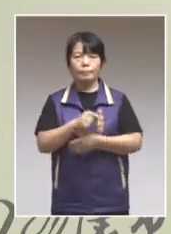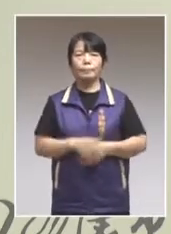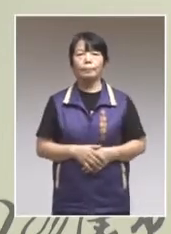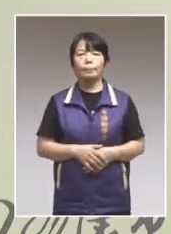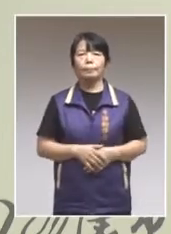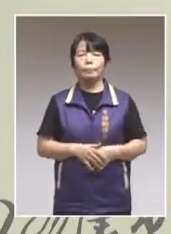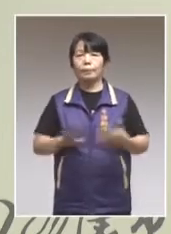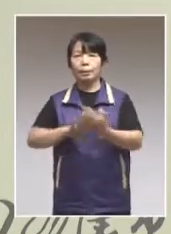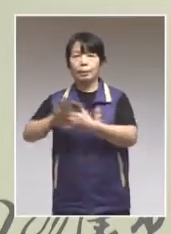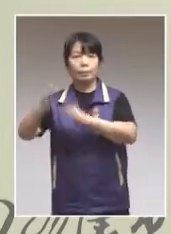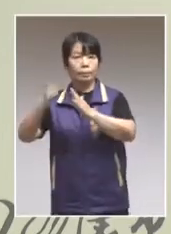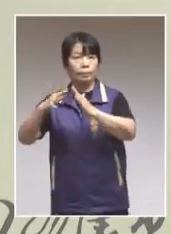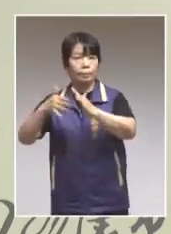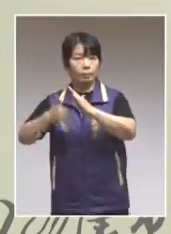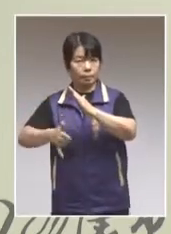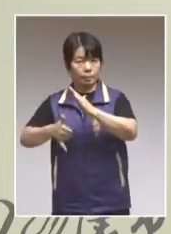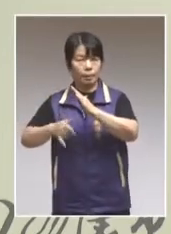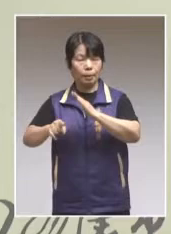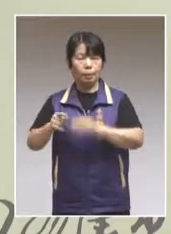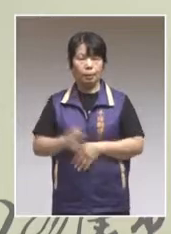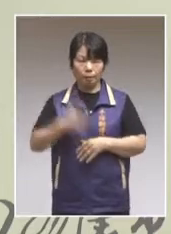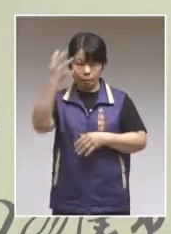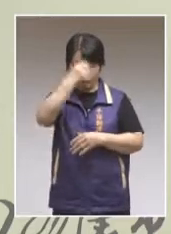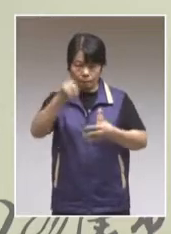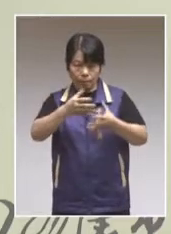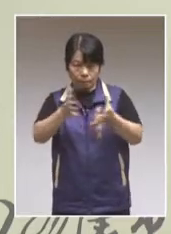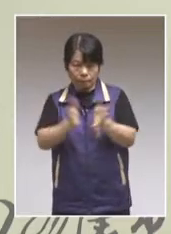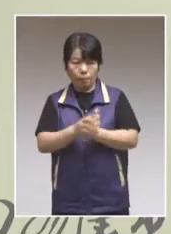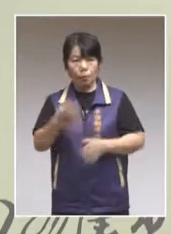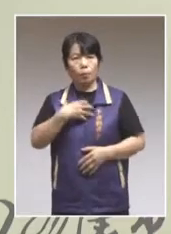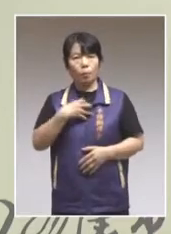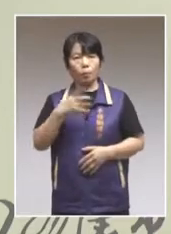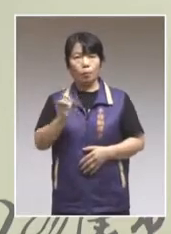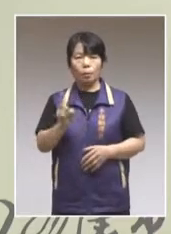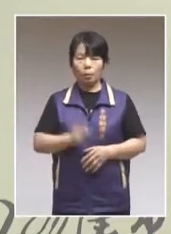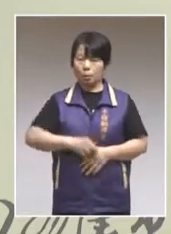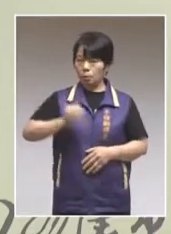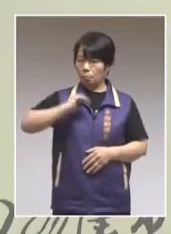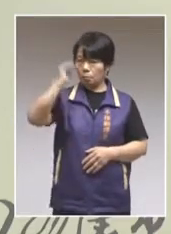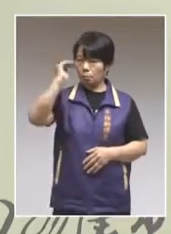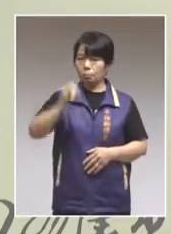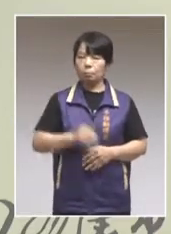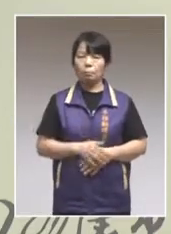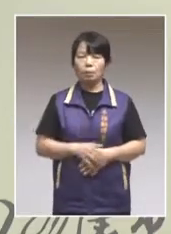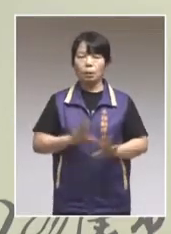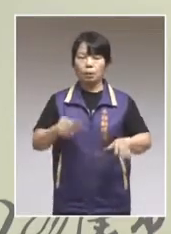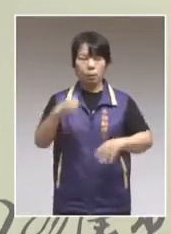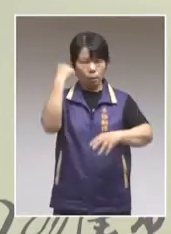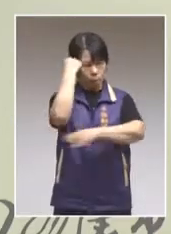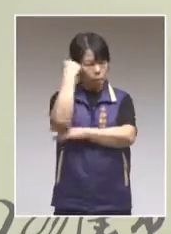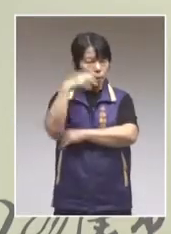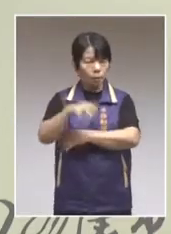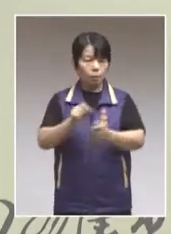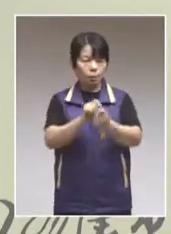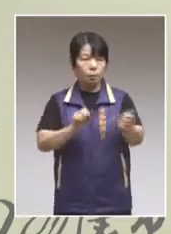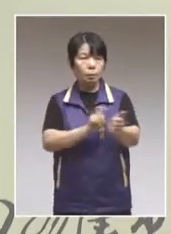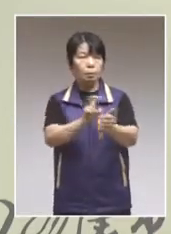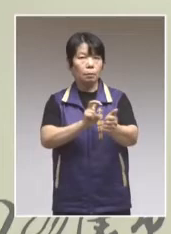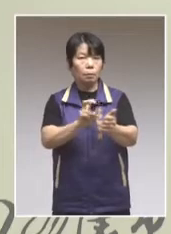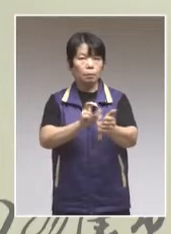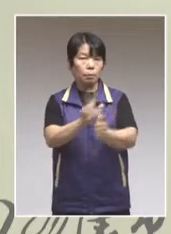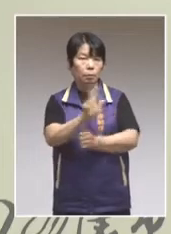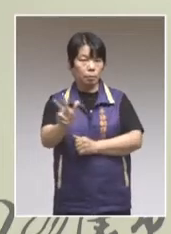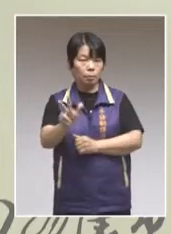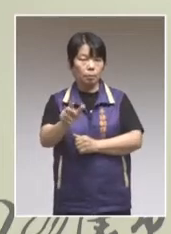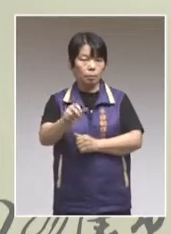刚刚讲说在家的这个长辈的风险其实是非常的高， 那住宿型的长照机构也是一样的道理。